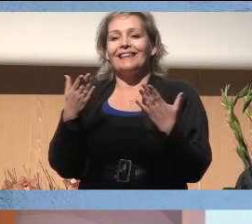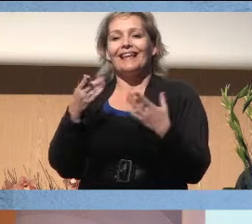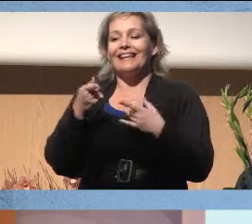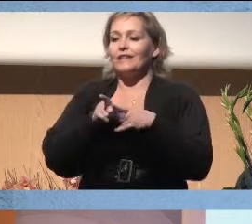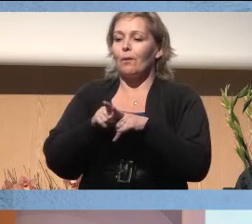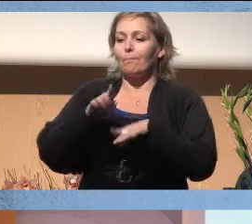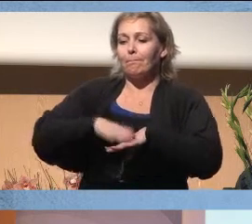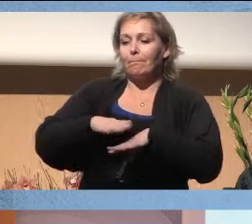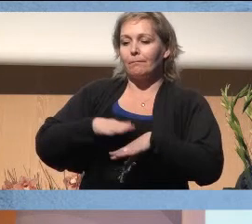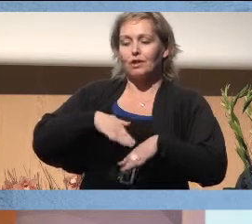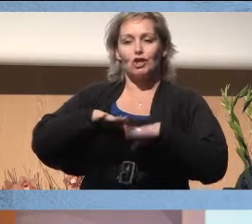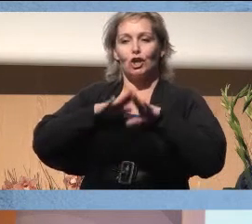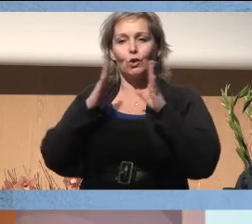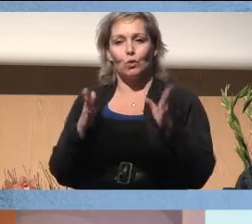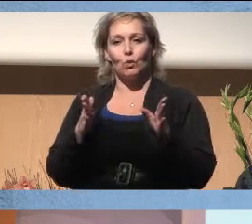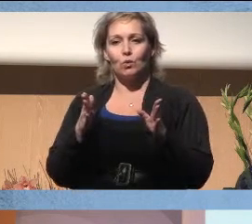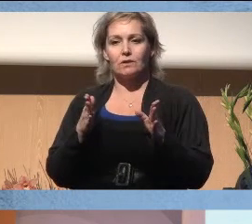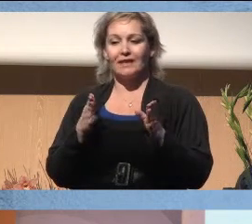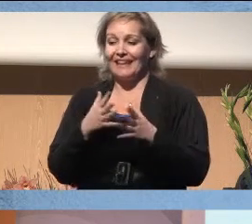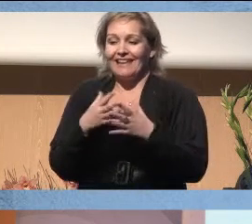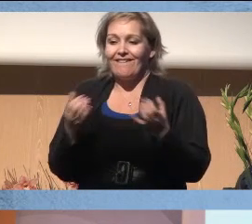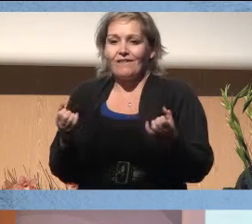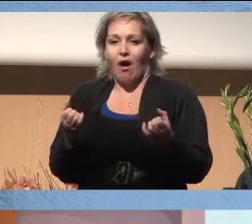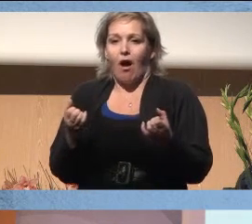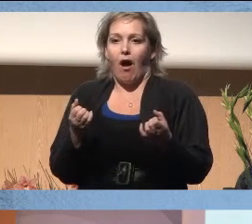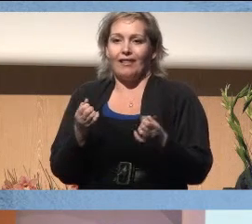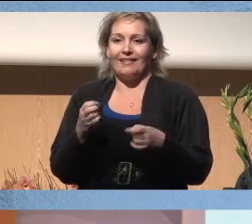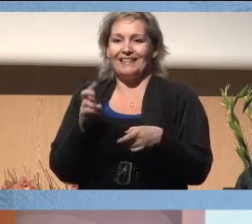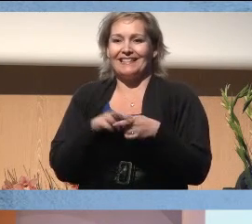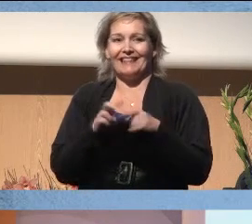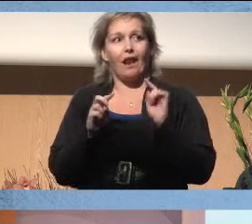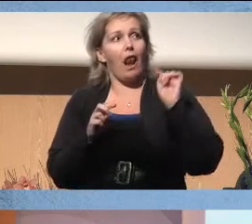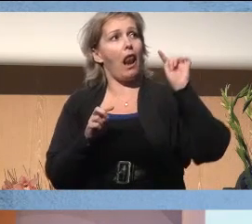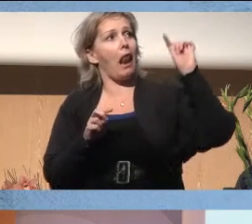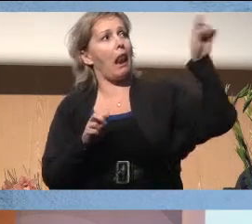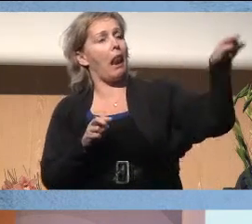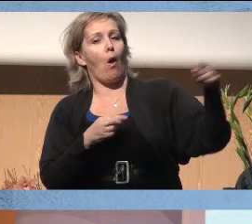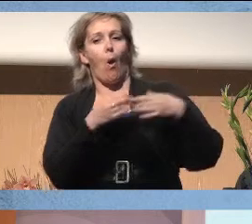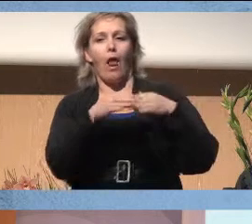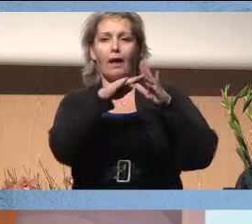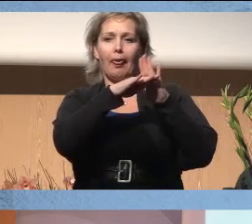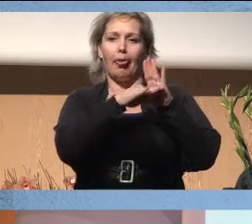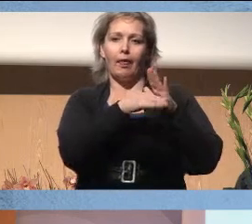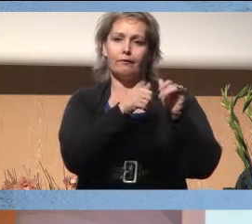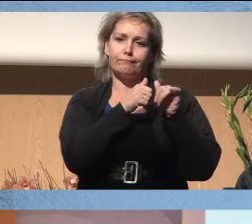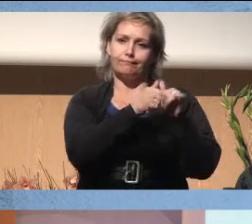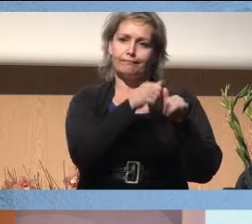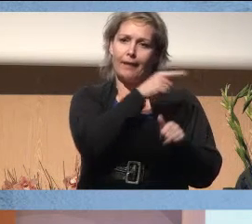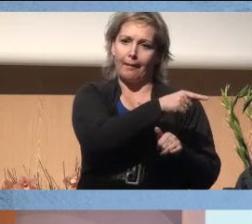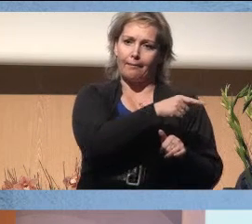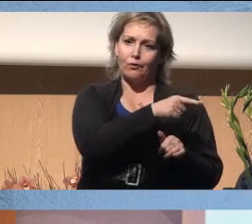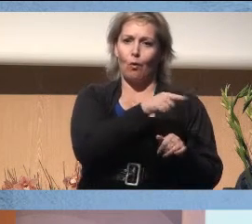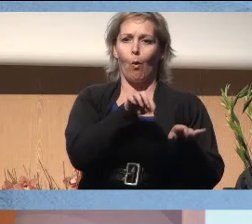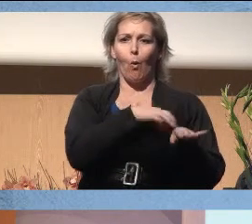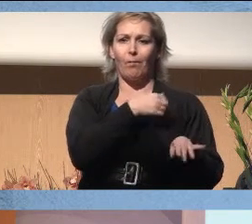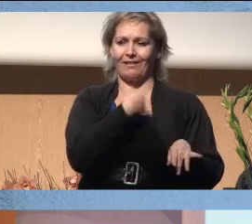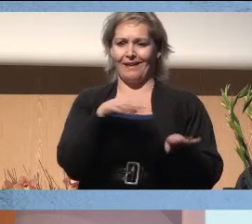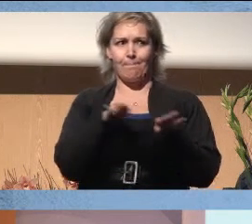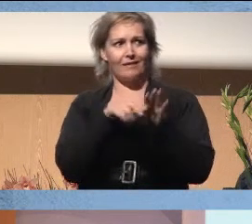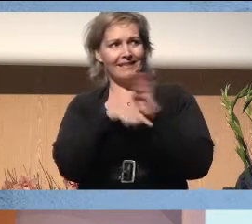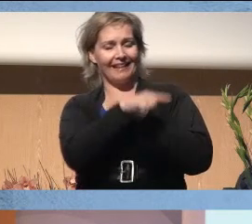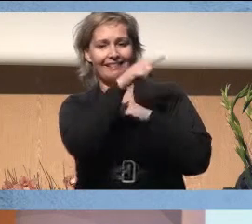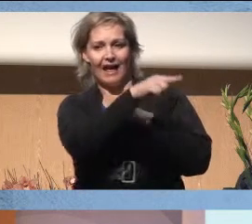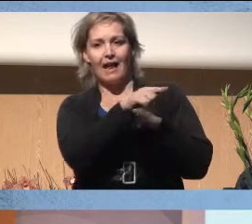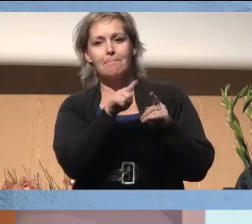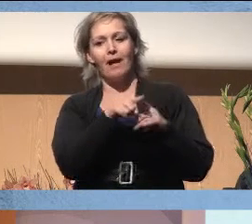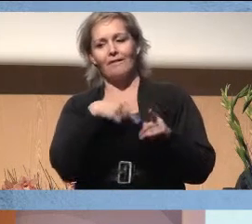opp sykehusene, ikke utifra at vi sitter langt unna og lager firkanter som vi håper noen passer inn i, fordi vi